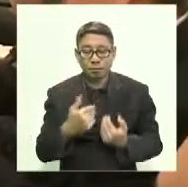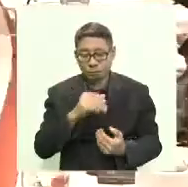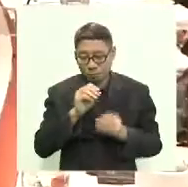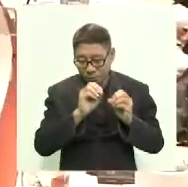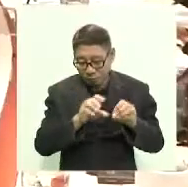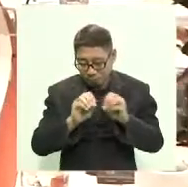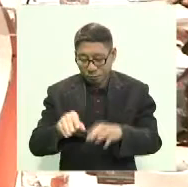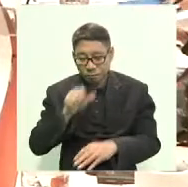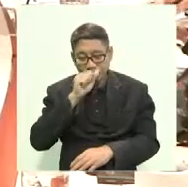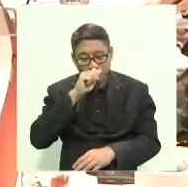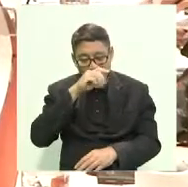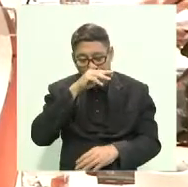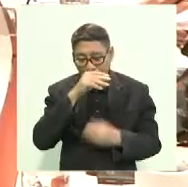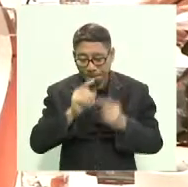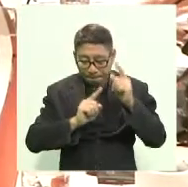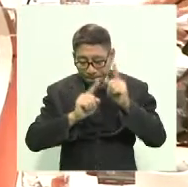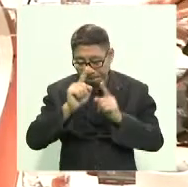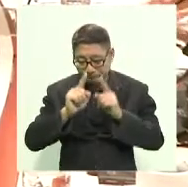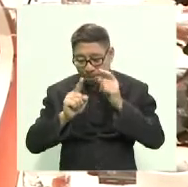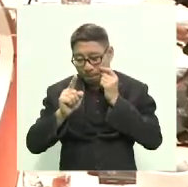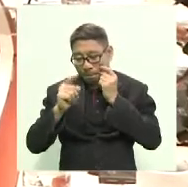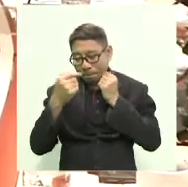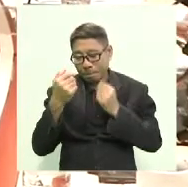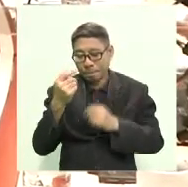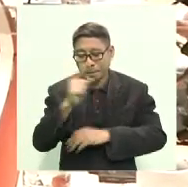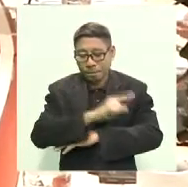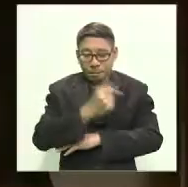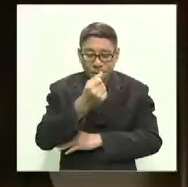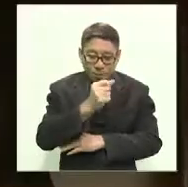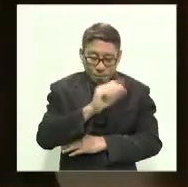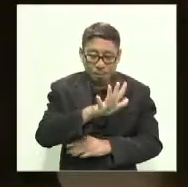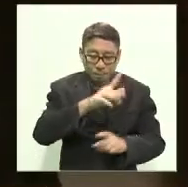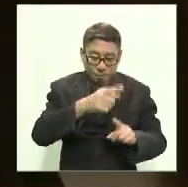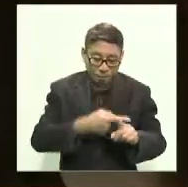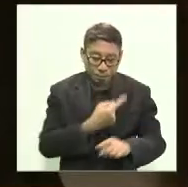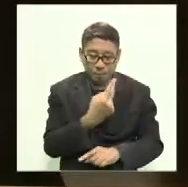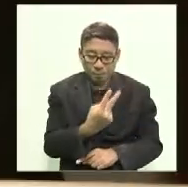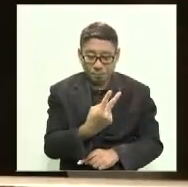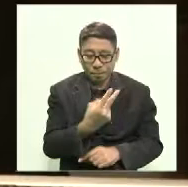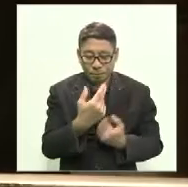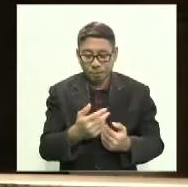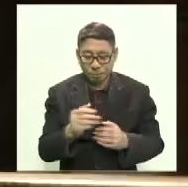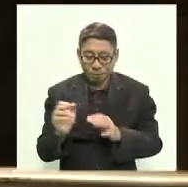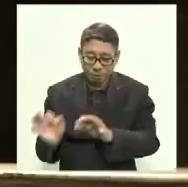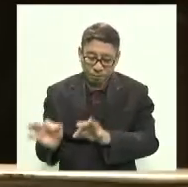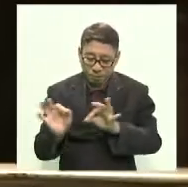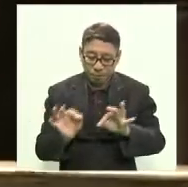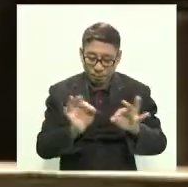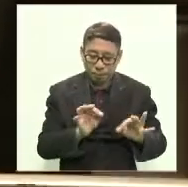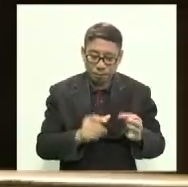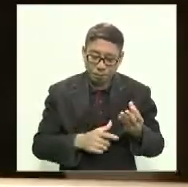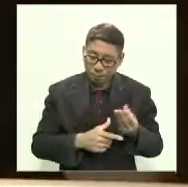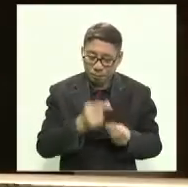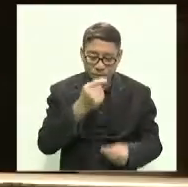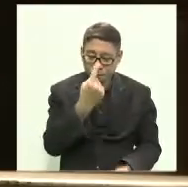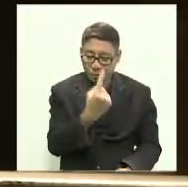สอนและสอบวัดผลให้จบภายในวันที่15กุมภาพันธ์แล้วก็เลื่อนให้เร็วขึ้นจากกำหนดเดิม1สั